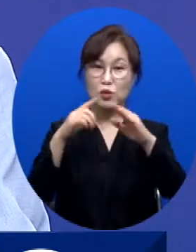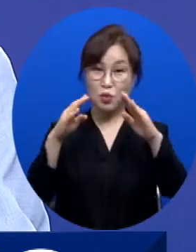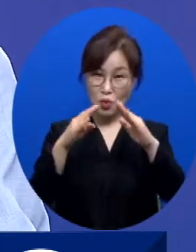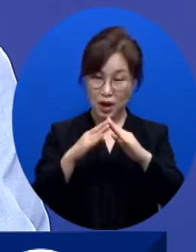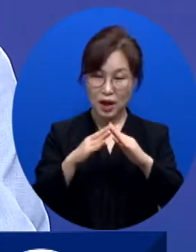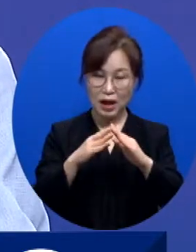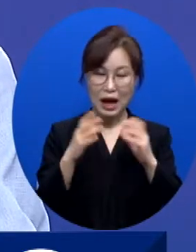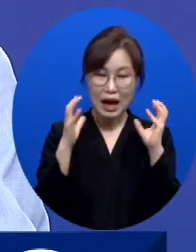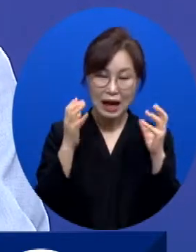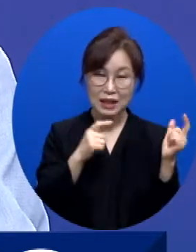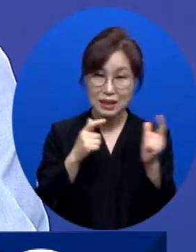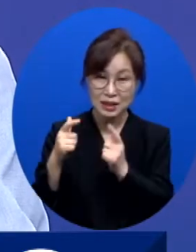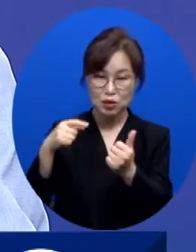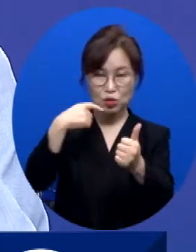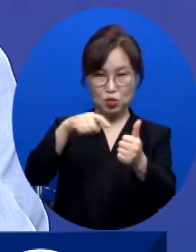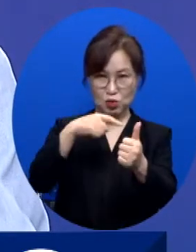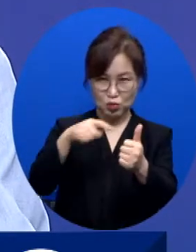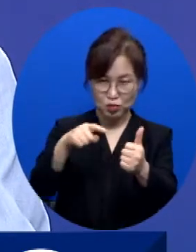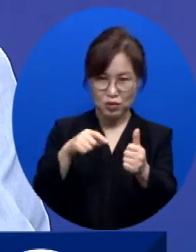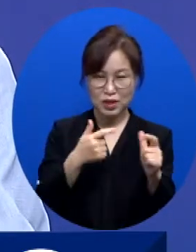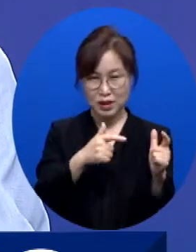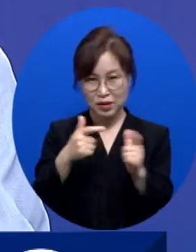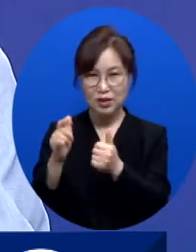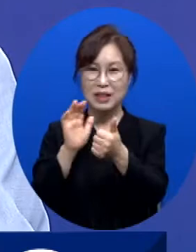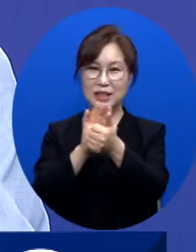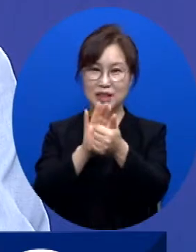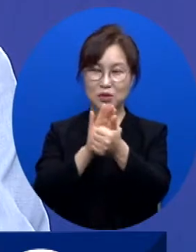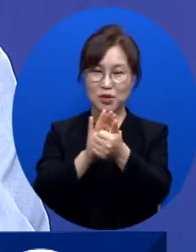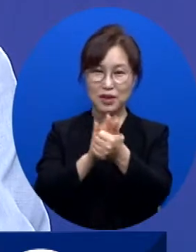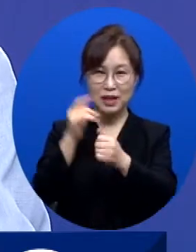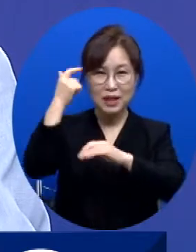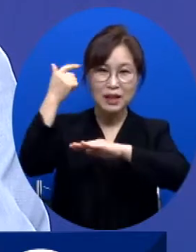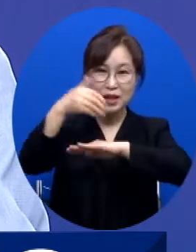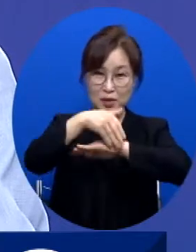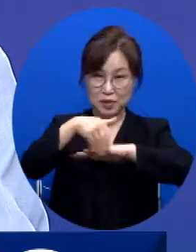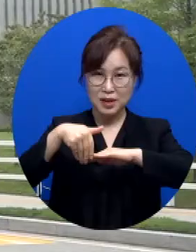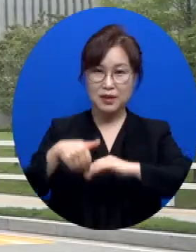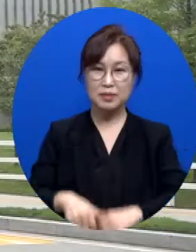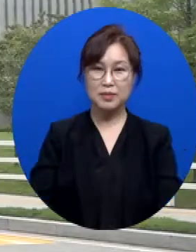아이들 교육부터 가능한 많은 지원에 나서기로 했습니다. 김인혜 기자입니다.